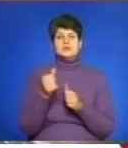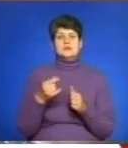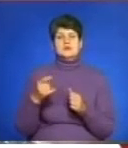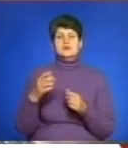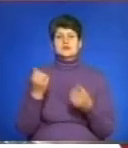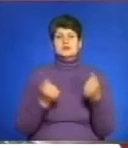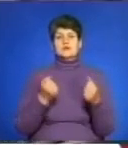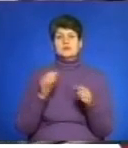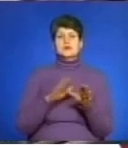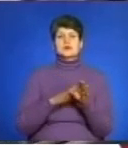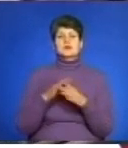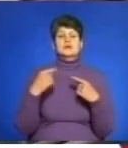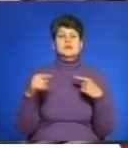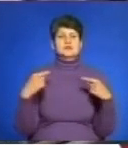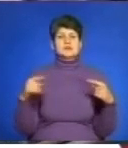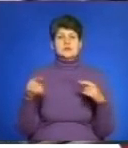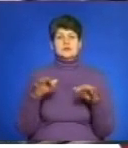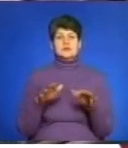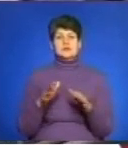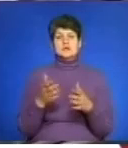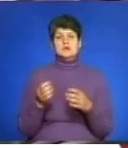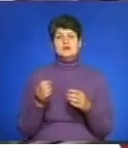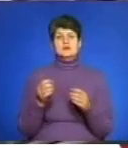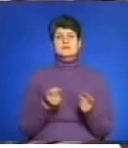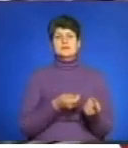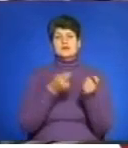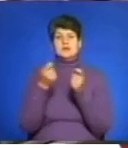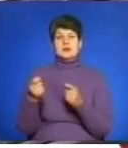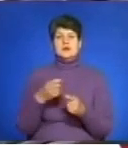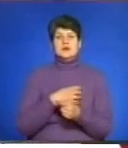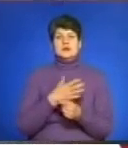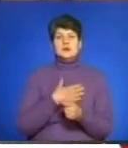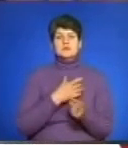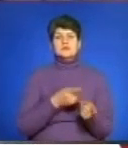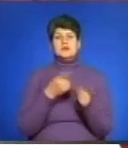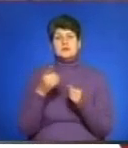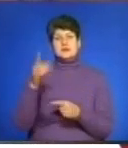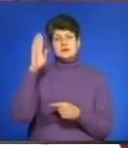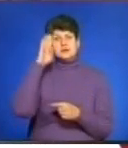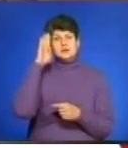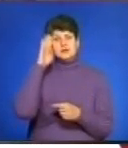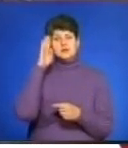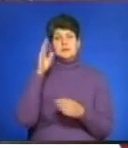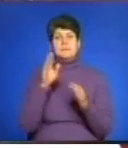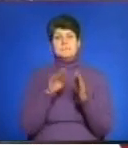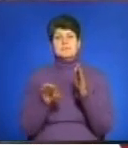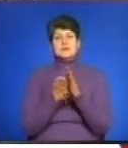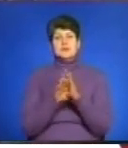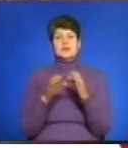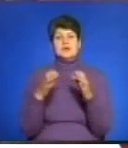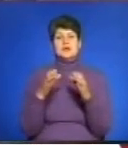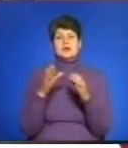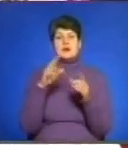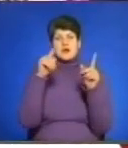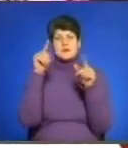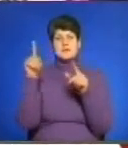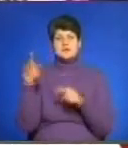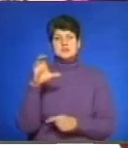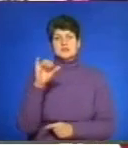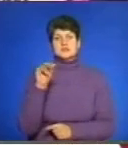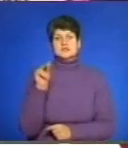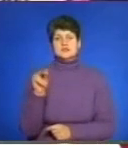– евакуацію, транспортування поранених і перевезення бійців батальйону «Січ» та підрозділу «Карпатська Січ». Попри те, що